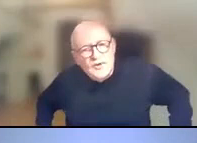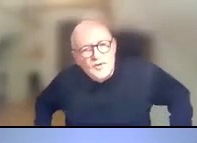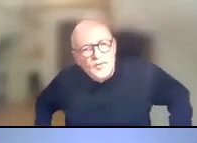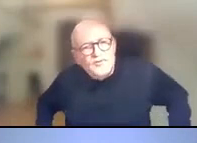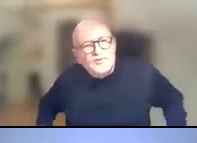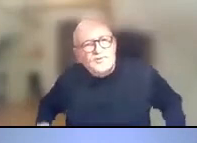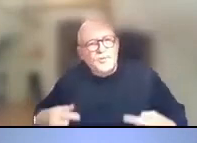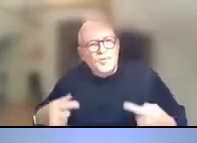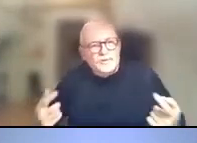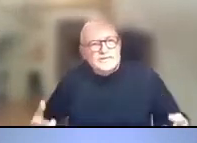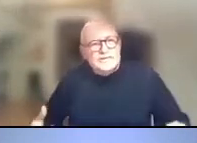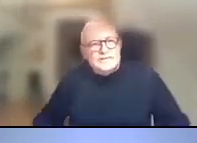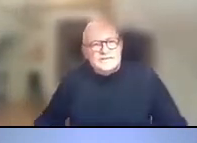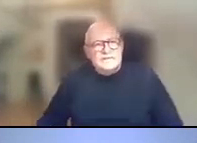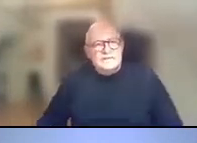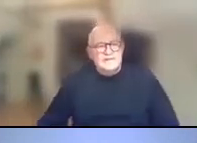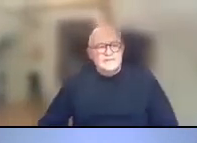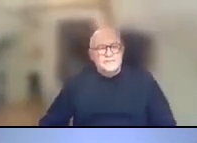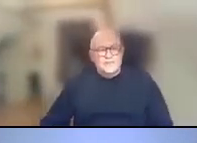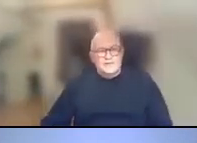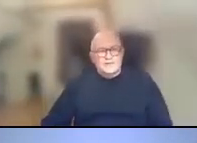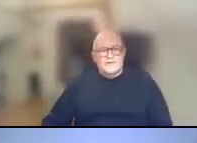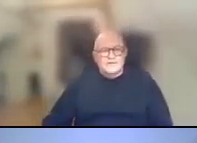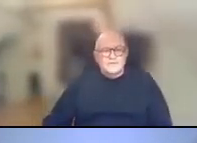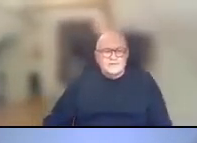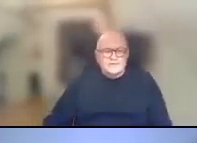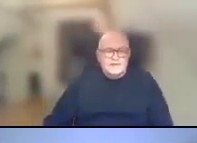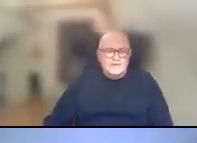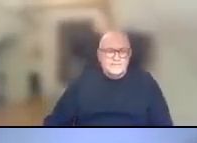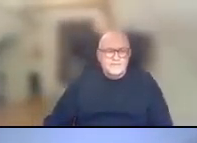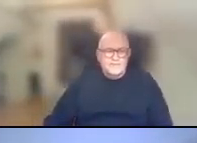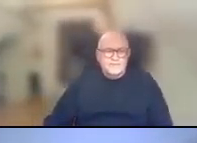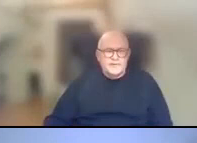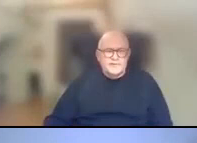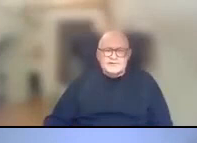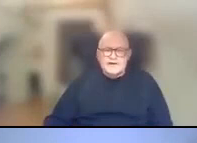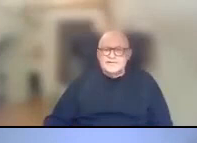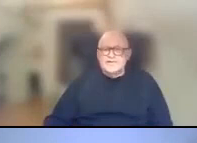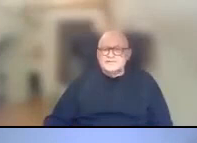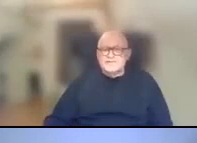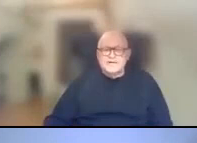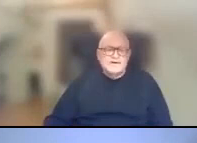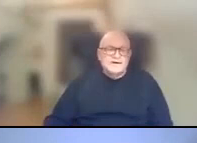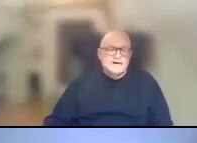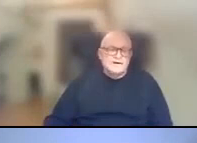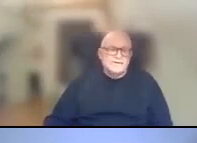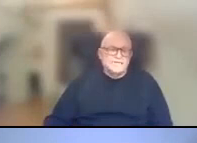Oldenburg. Und so setzen die Behörden, die Polizei und die